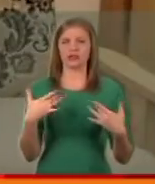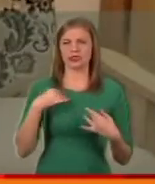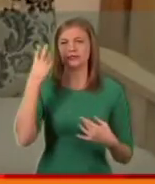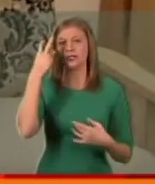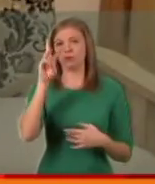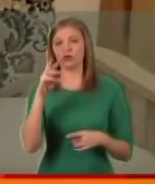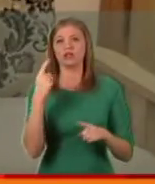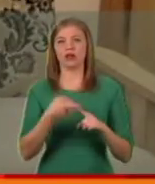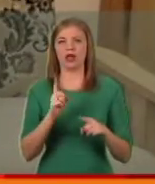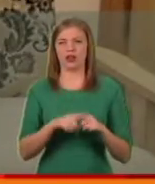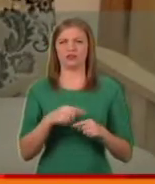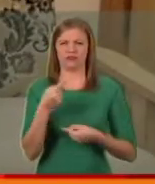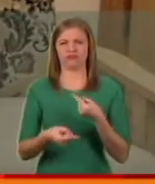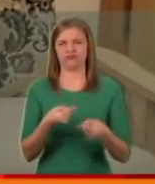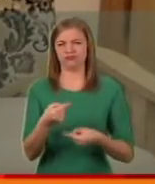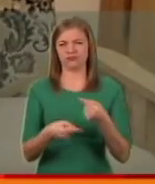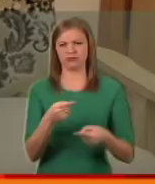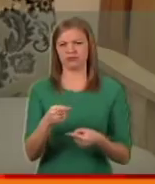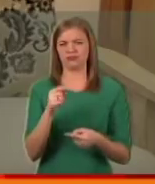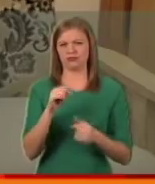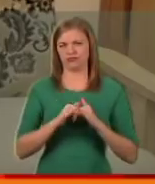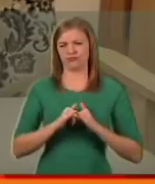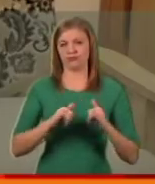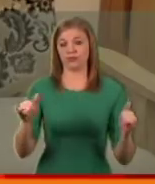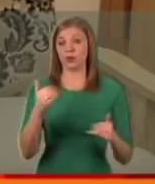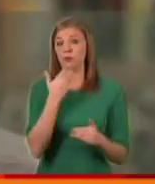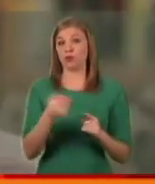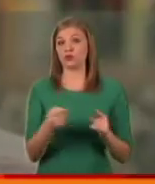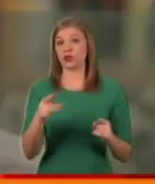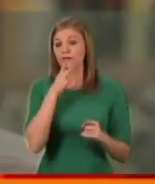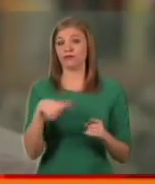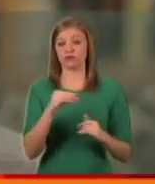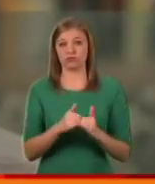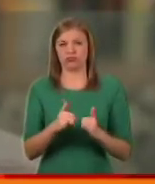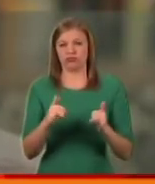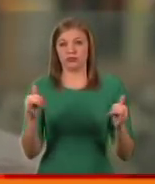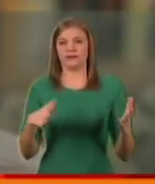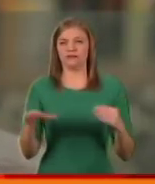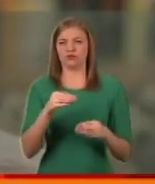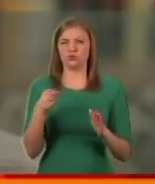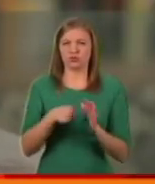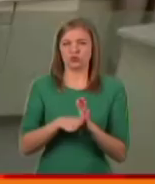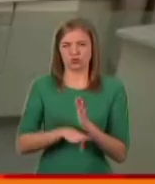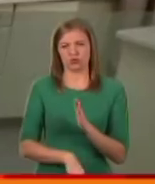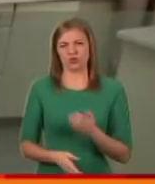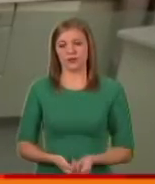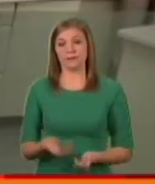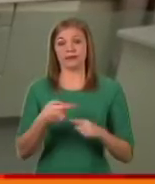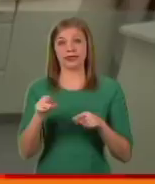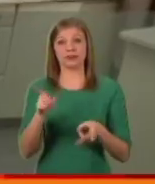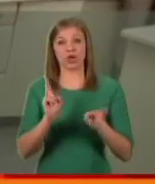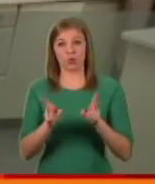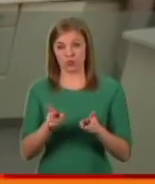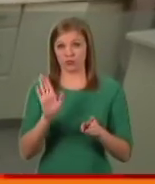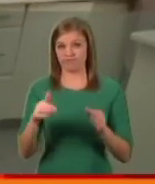Це пандемія, виражаюсь медицинським язиком. В останнє час все більше, більше, все жорстче, жорстче, жорстче. Ось ця кухня